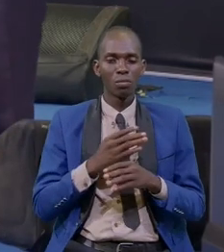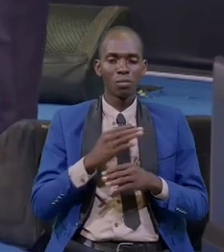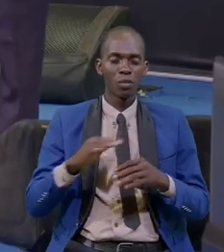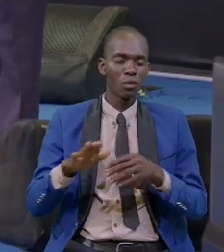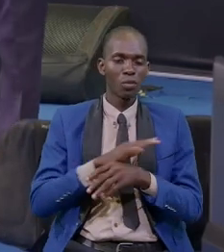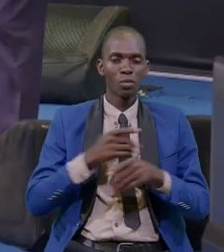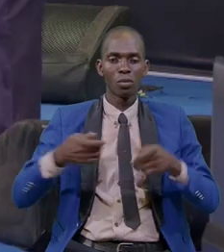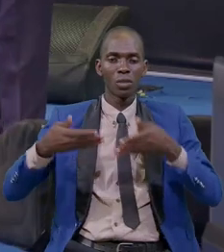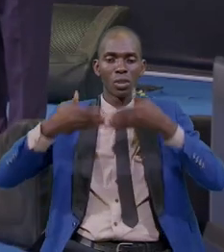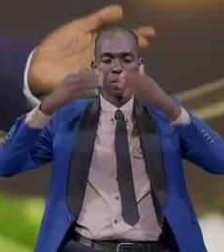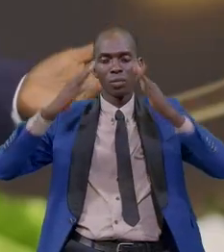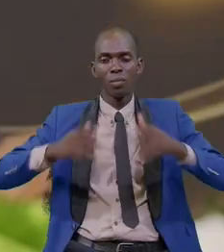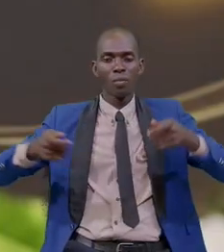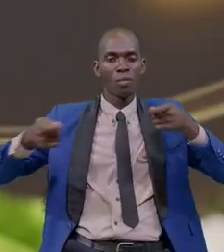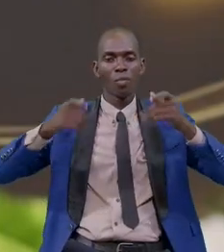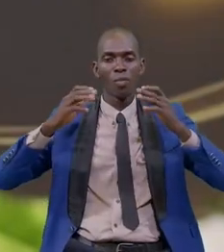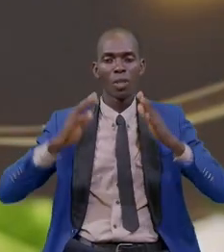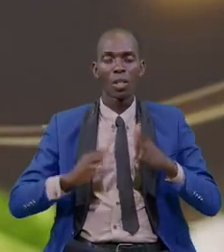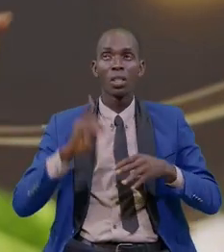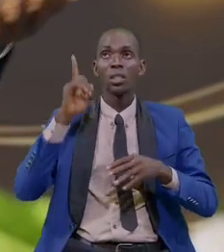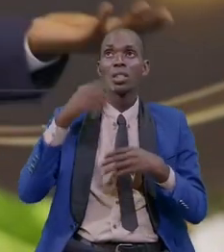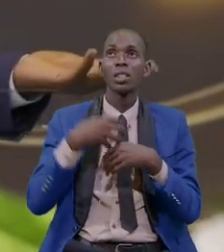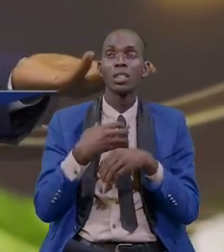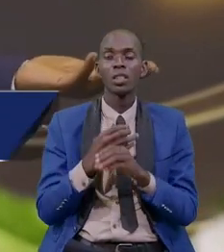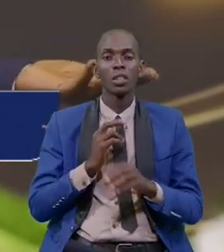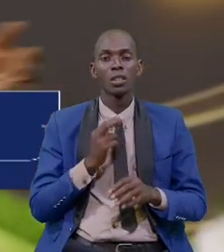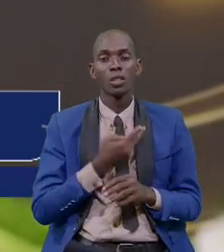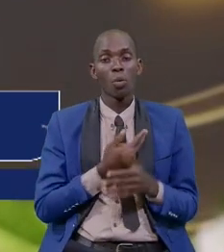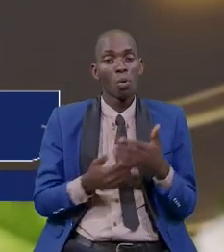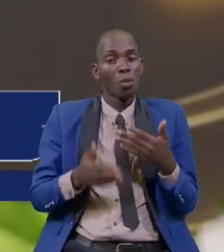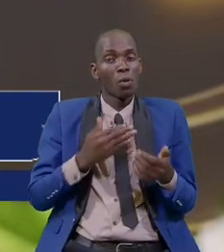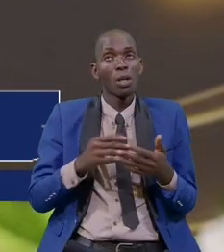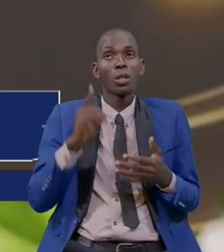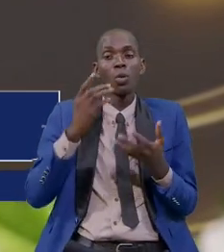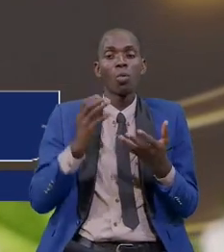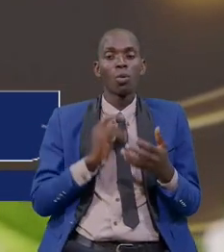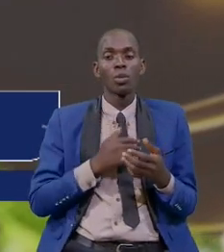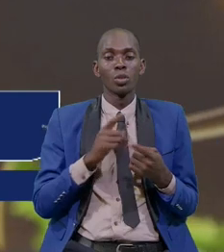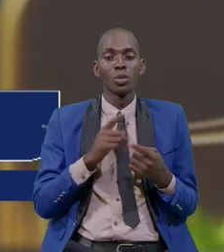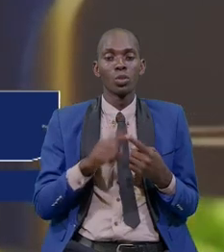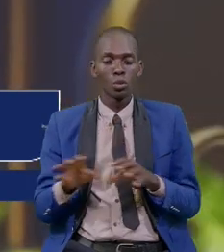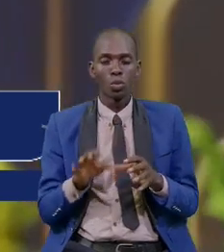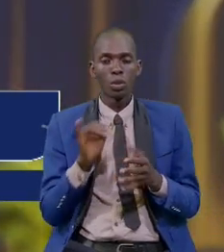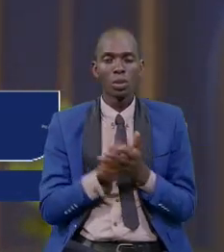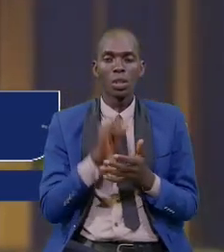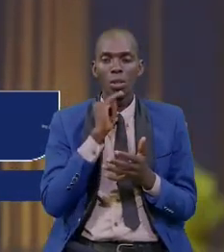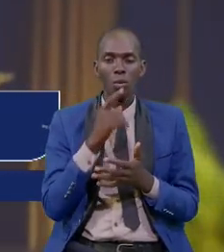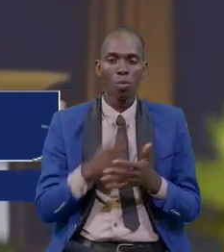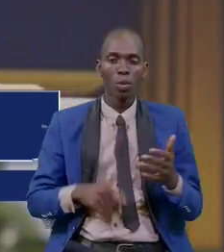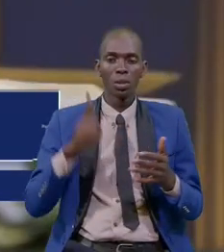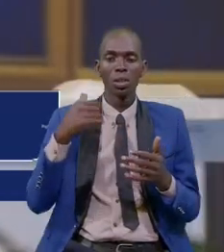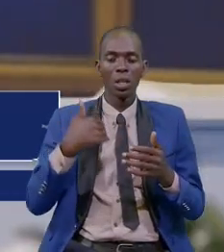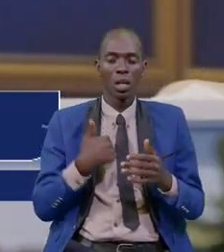C'est lui qui nous a créés et tout ce qu'il voudrait que nous fassions, c'est ce qu'il a établi. Et il va